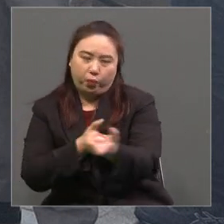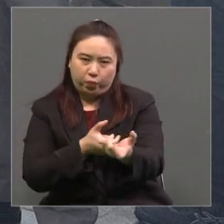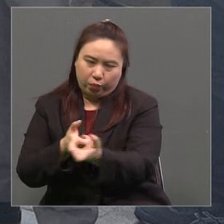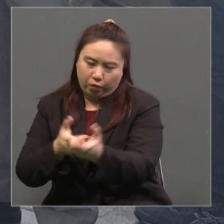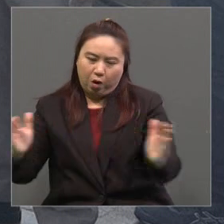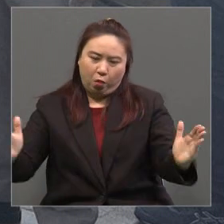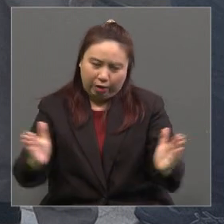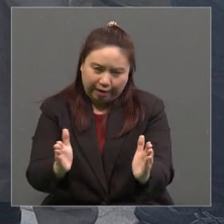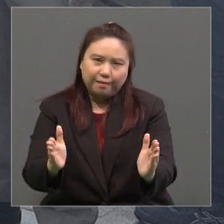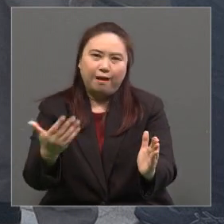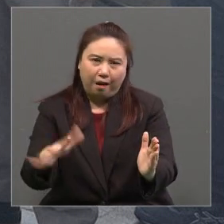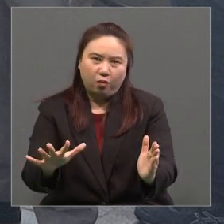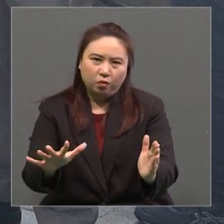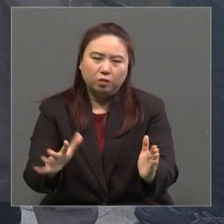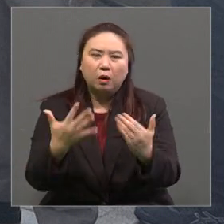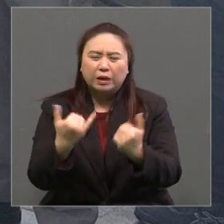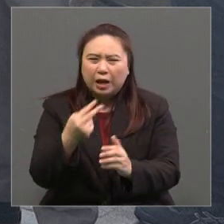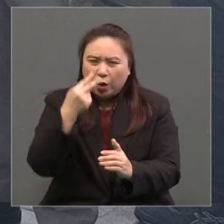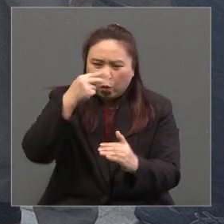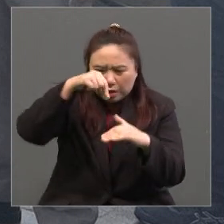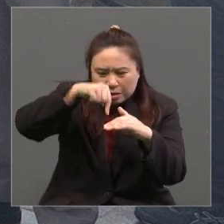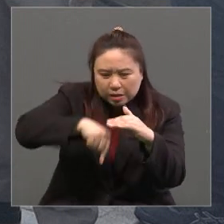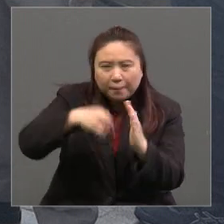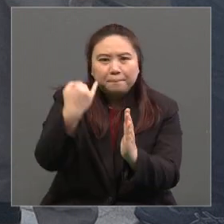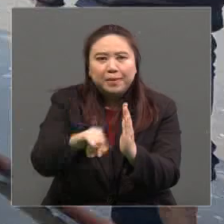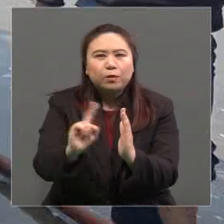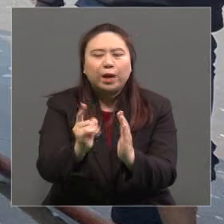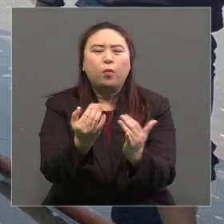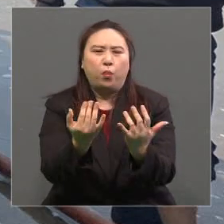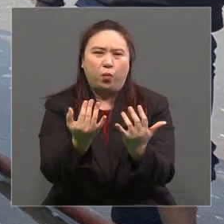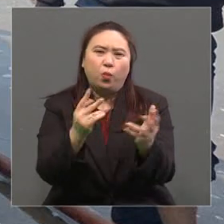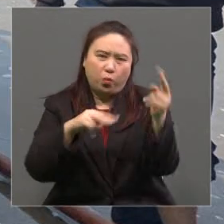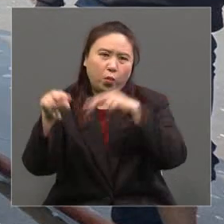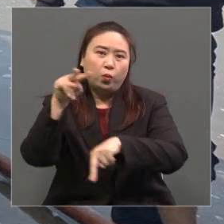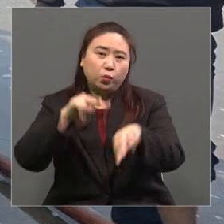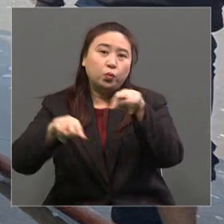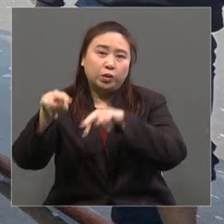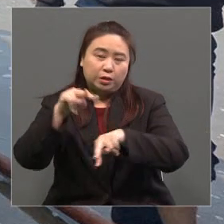ำให้ไฟนั้นลุกลามไปยังเรือลำอื่นๆขณะนี้สามารถควบคุมเพลิงเอาไว้ได้ในวงจำกัดแล้วนะครับส่วนสาเหตุอย่างละเอียดนั้นยังอ